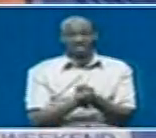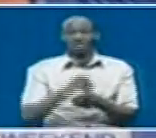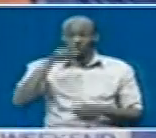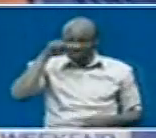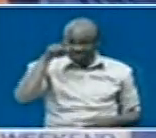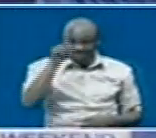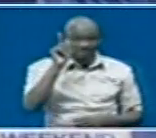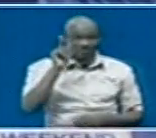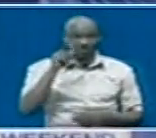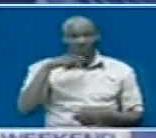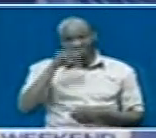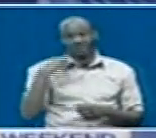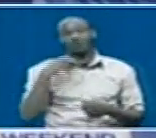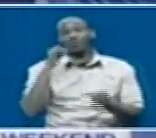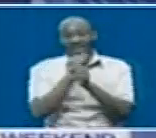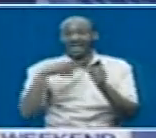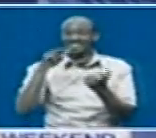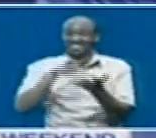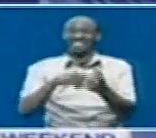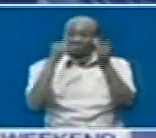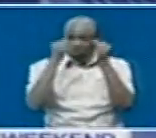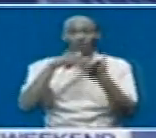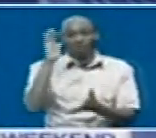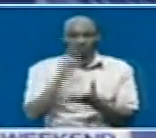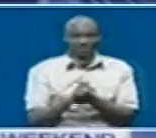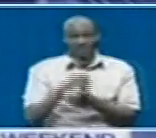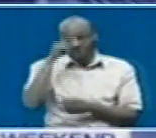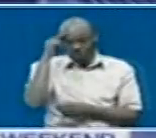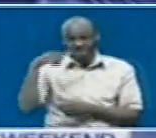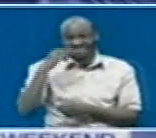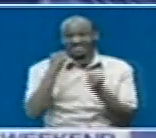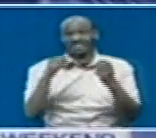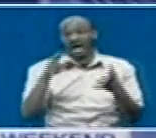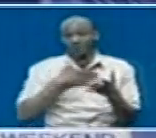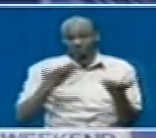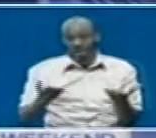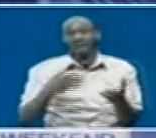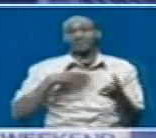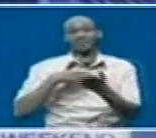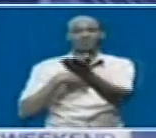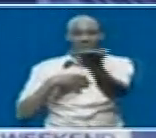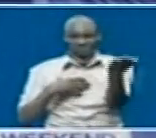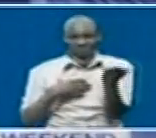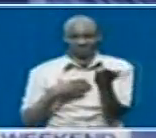Unatufanya ndio tuwe twasimama kidete zaidi, because sisi nguvu zetu ziko kwa wananchi.